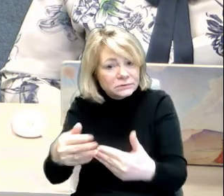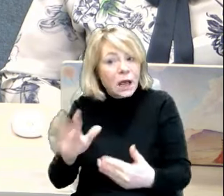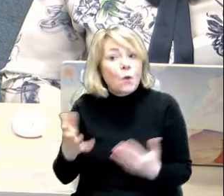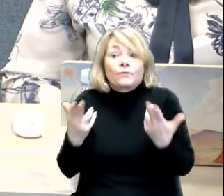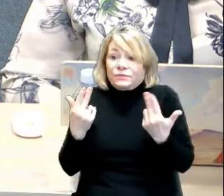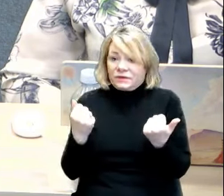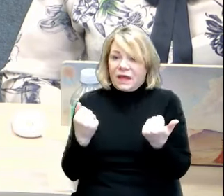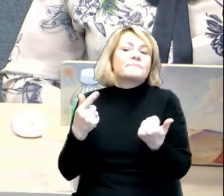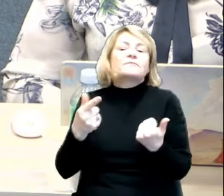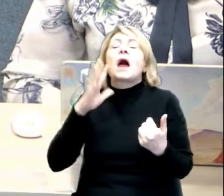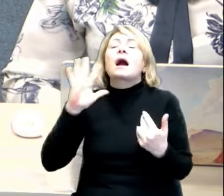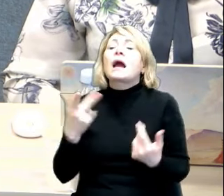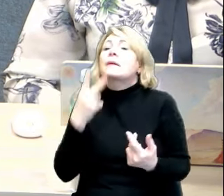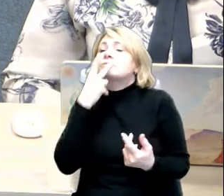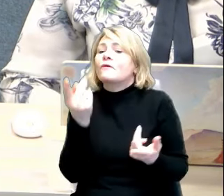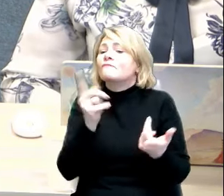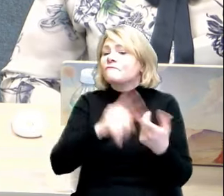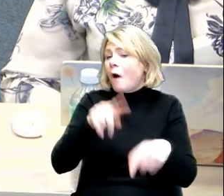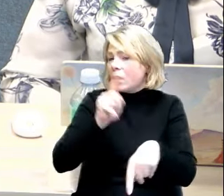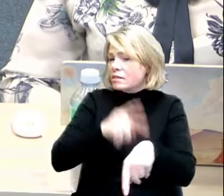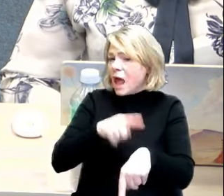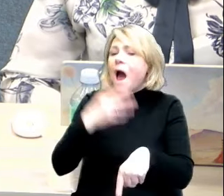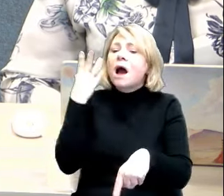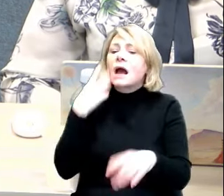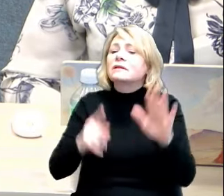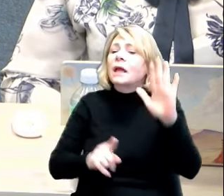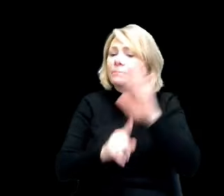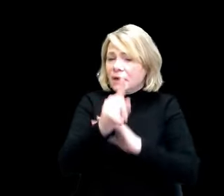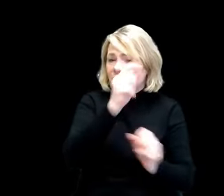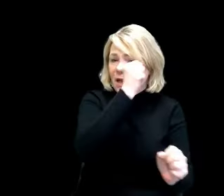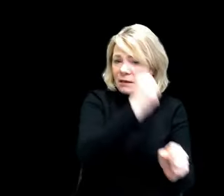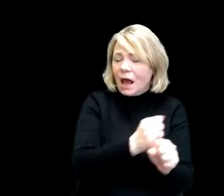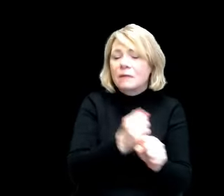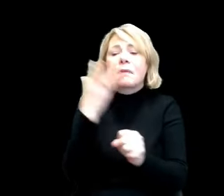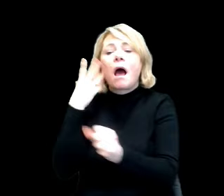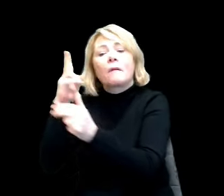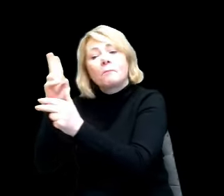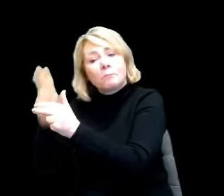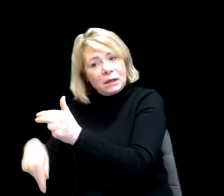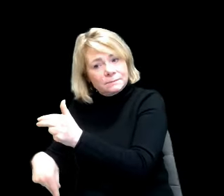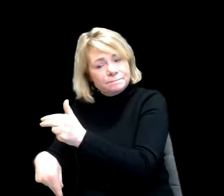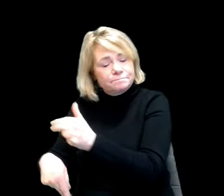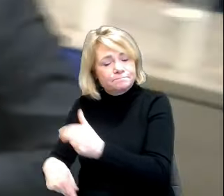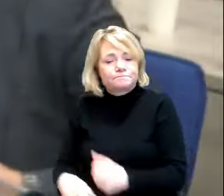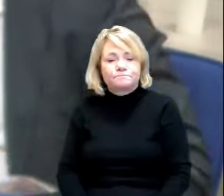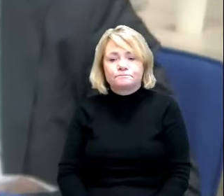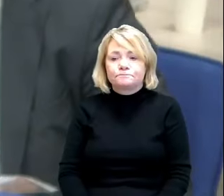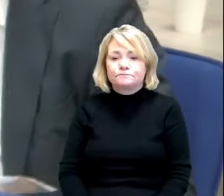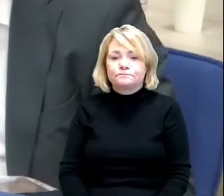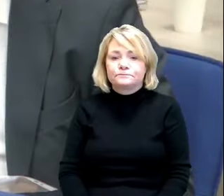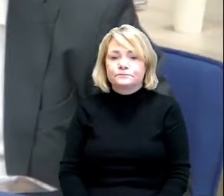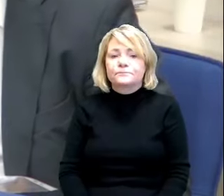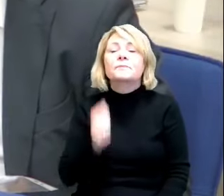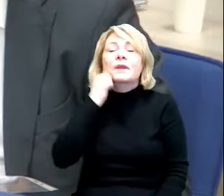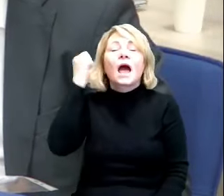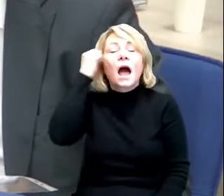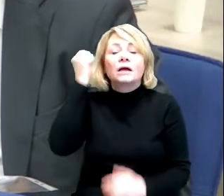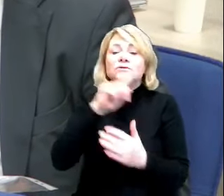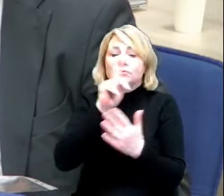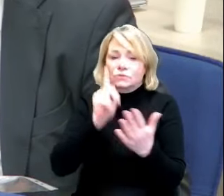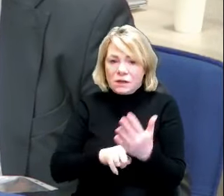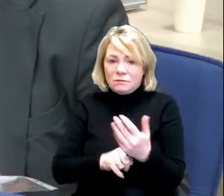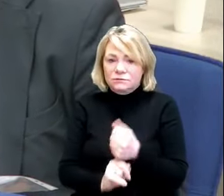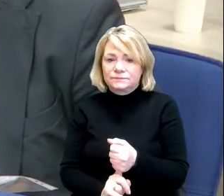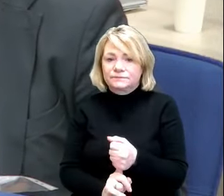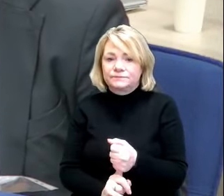atsispindės laike kada bus pradėti darbai ir kada bus pabaiga ačiū jo ačiū už klausimą kaip kaip galiu